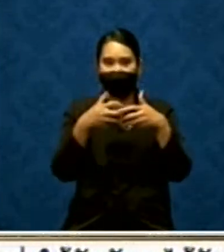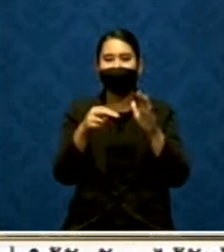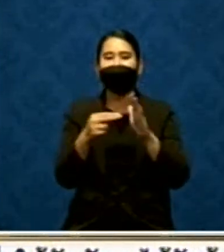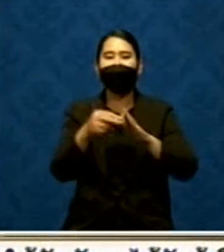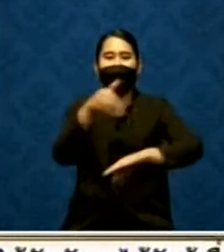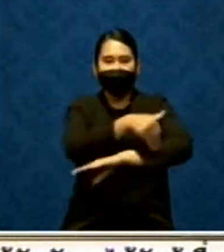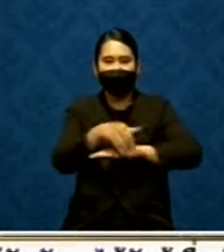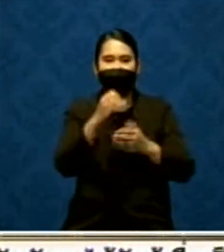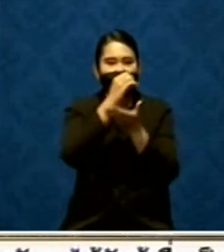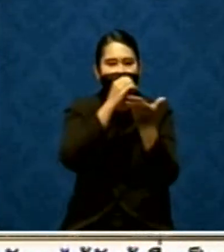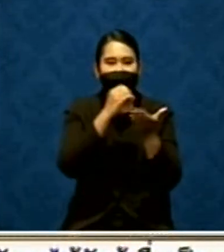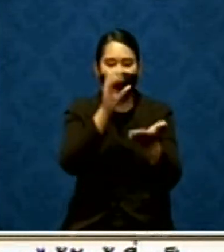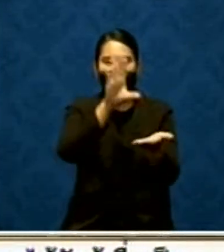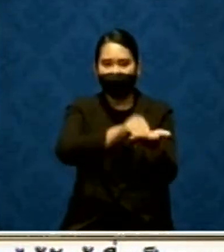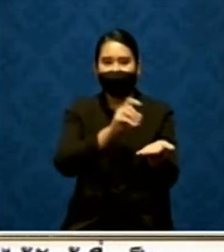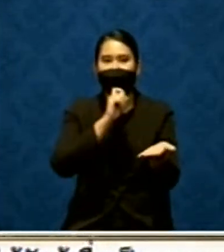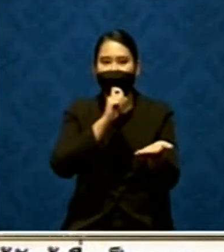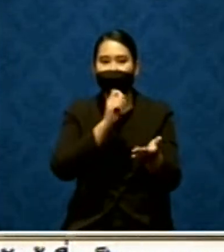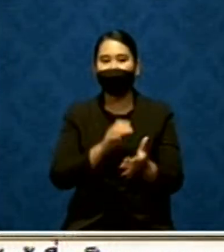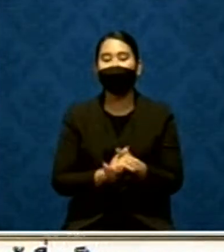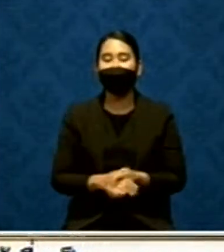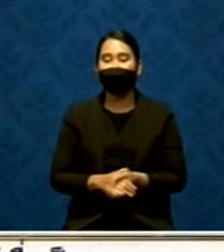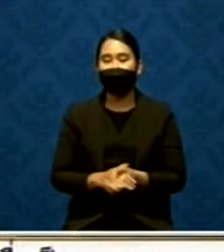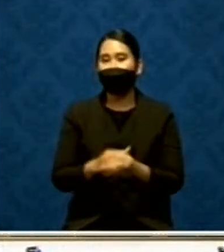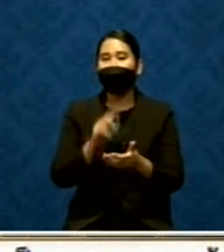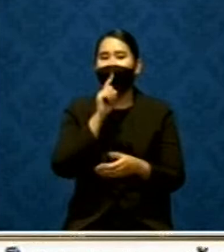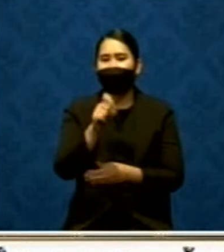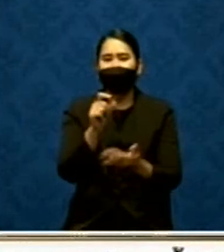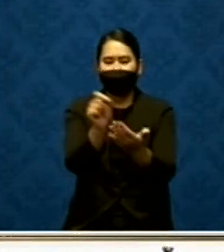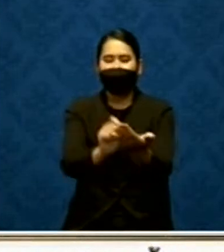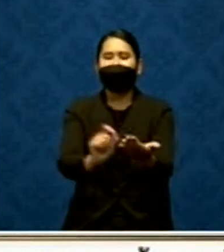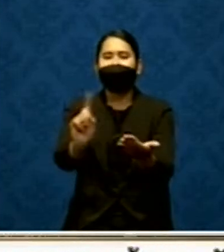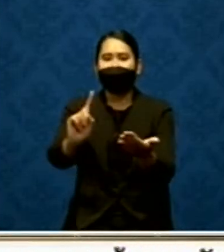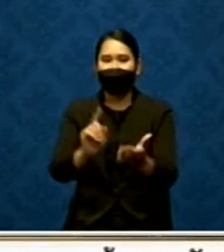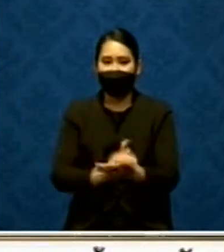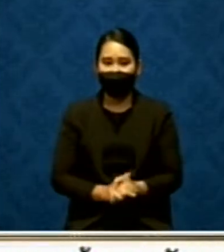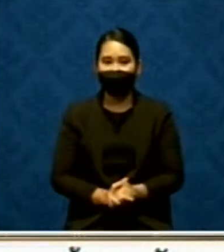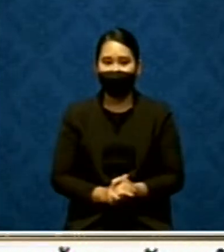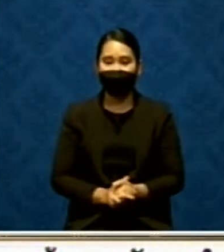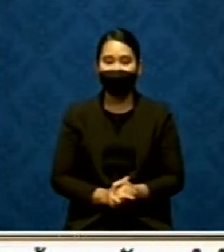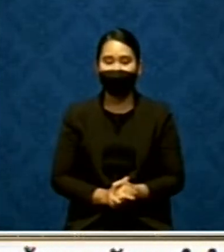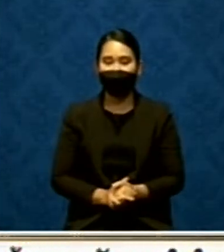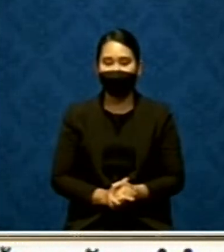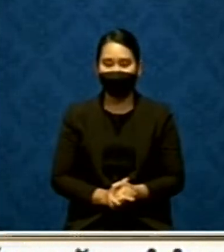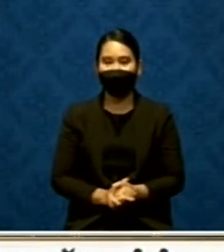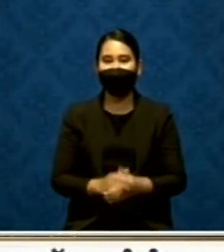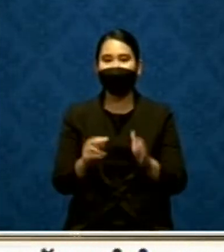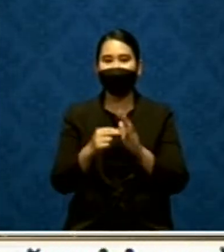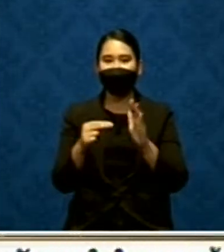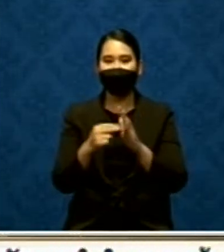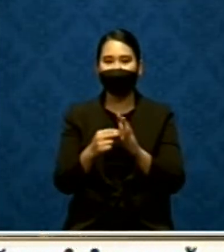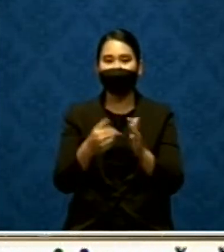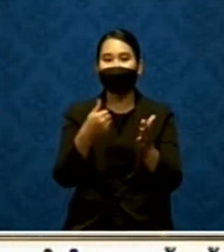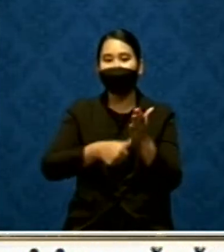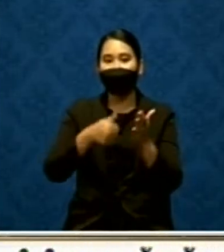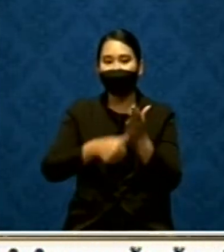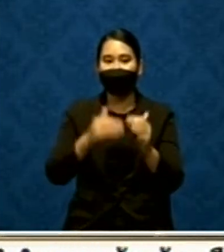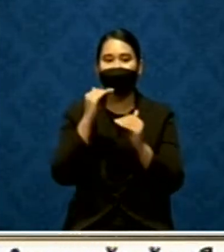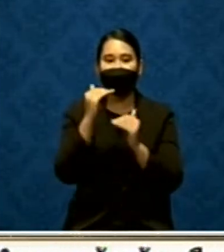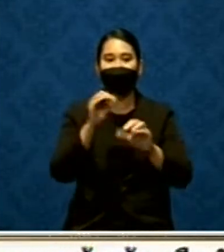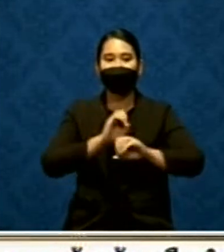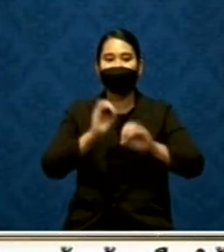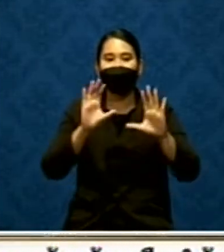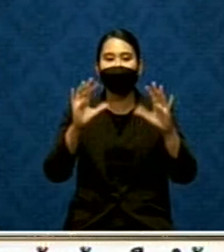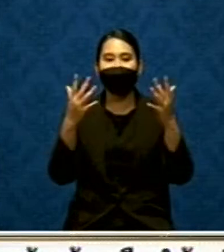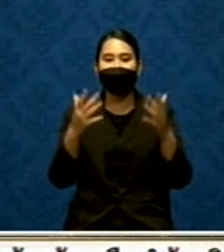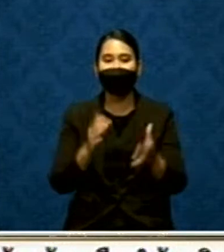ายละเอียดแบบไหนอย่างไรครับผมจึงบอกท่านประธานต่อไปครับว่าท่านไม่ได้กำหนดมาตรการภาษีอย่างชัดเจนในพระราช